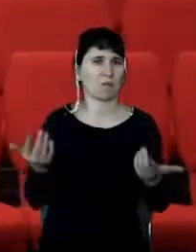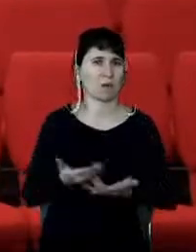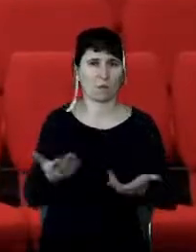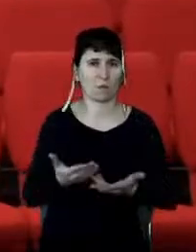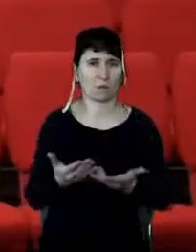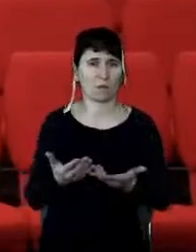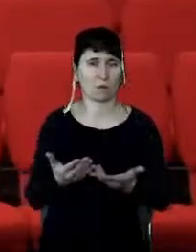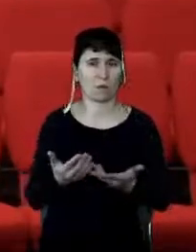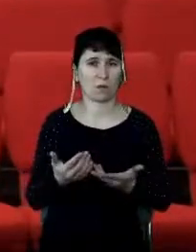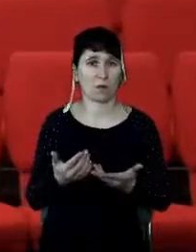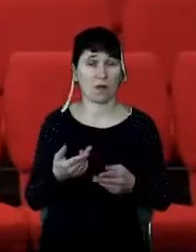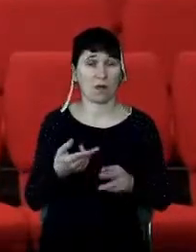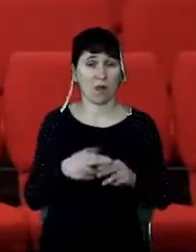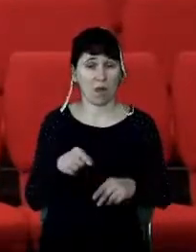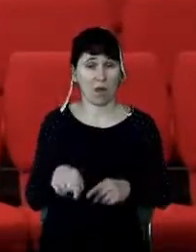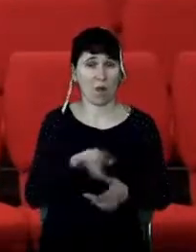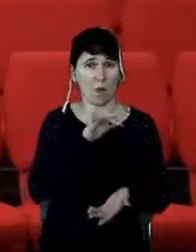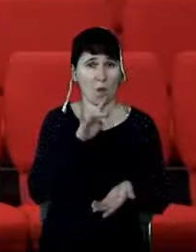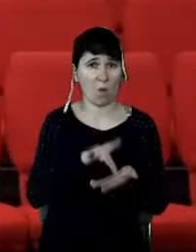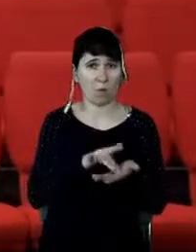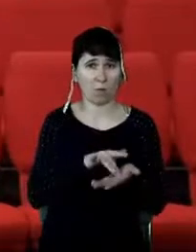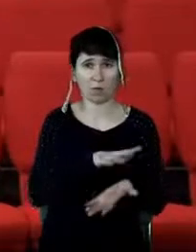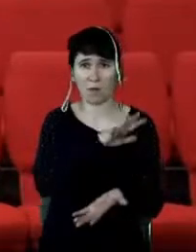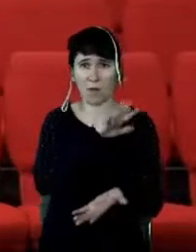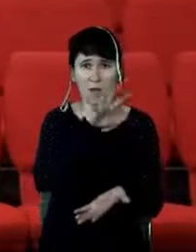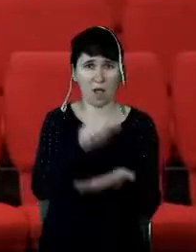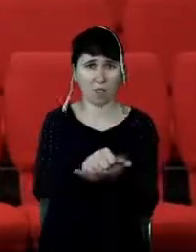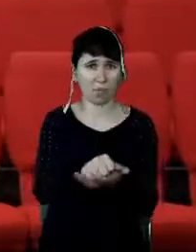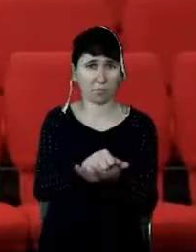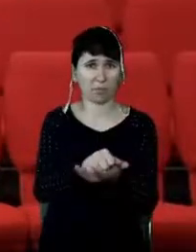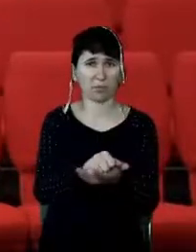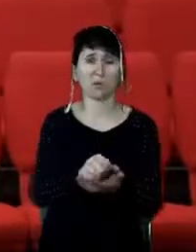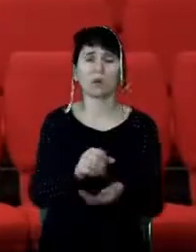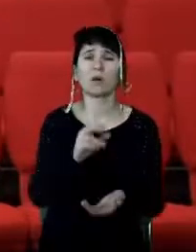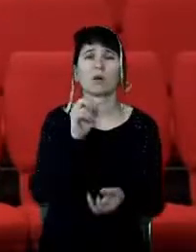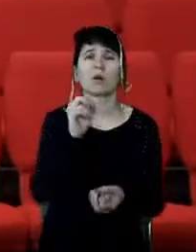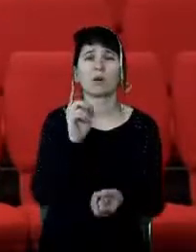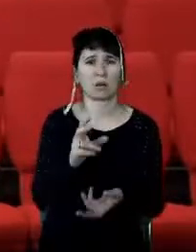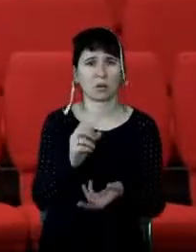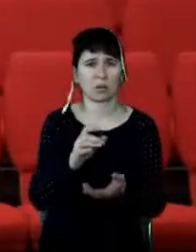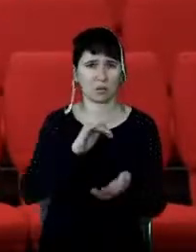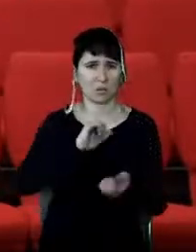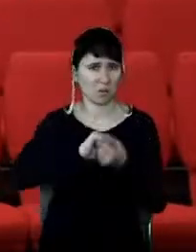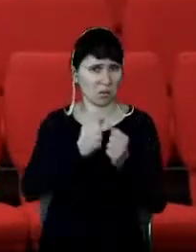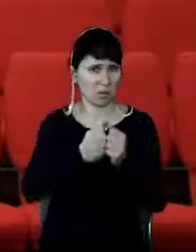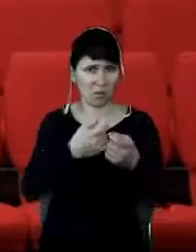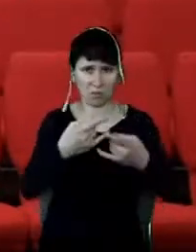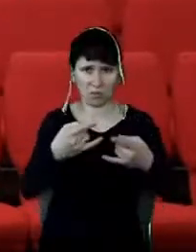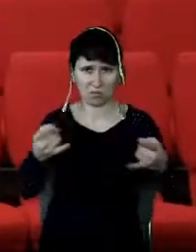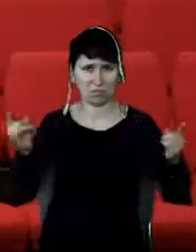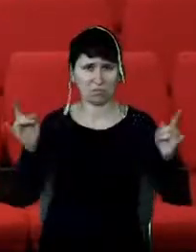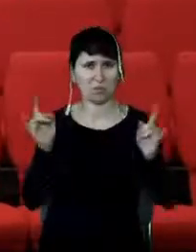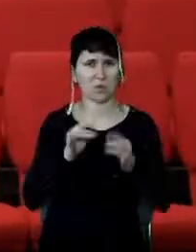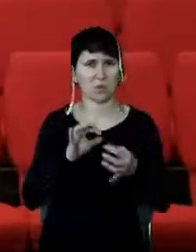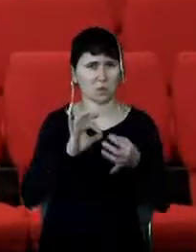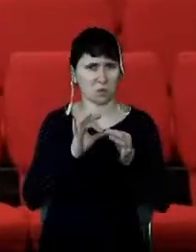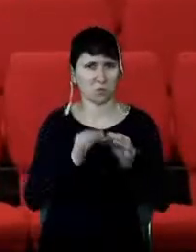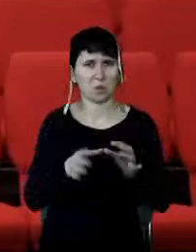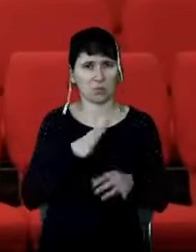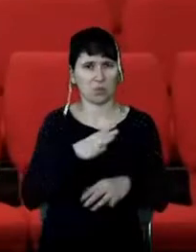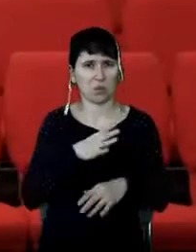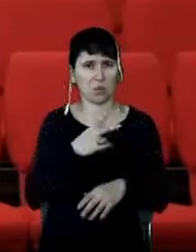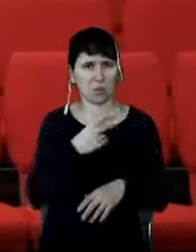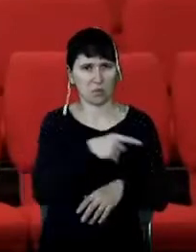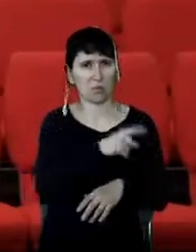того, щоб завоювати місто це, яке з камнів загорожене, яке загорожене камнями і мурами,